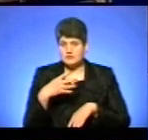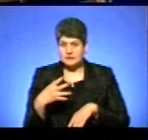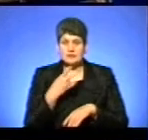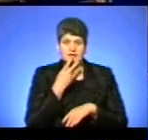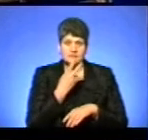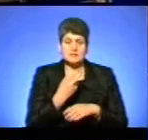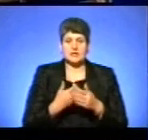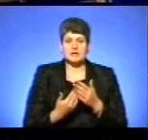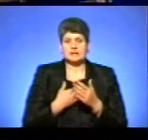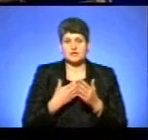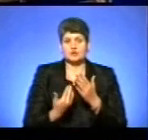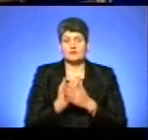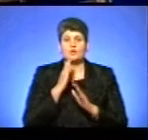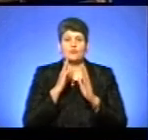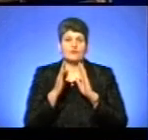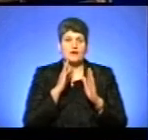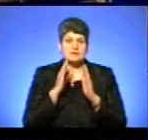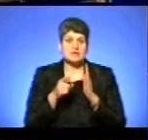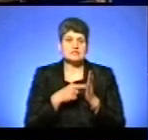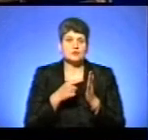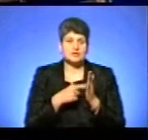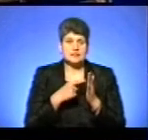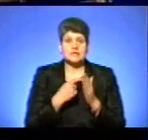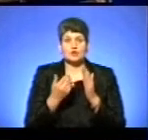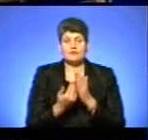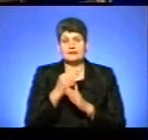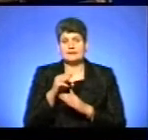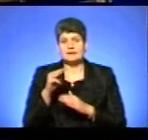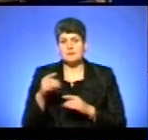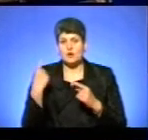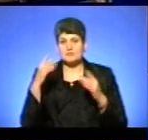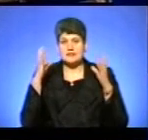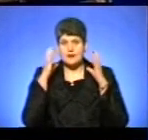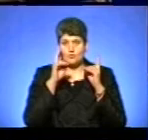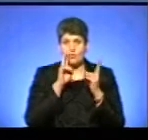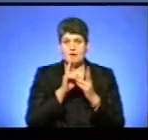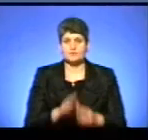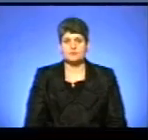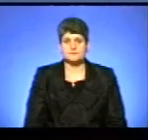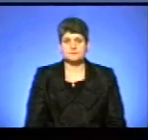переглядайте наші новини у Фейсбуці на сторінці «Новини ТТБ. Обласне радіо». Побачимось.